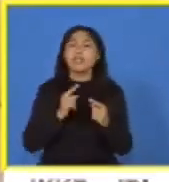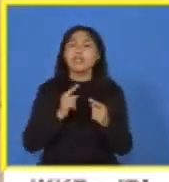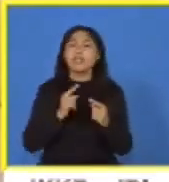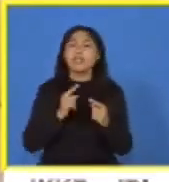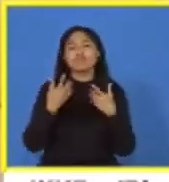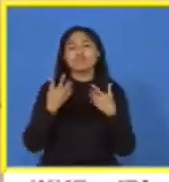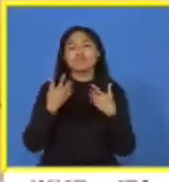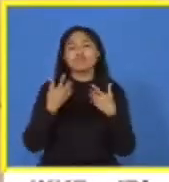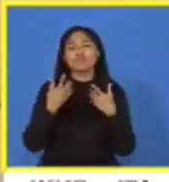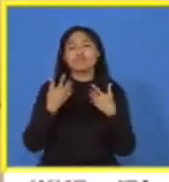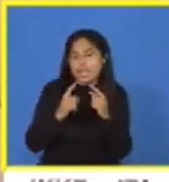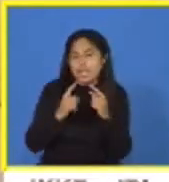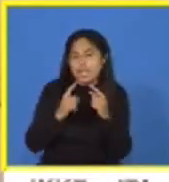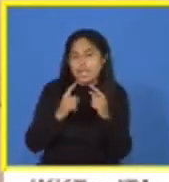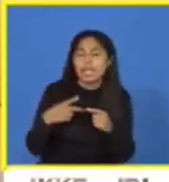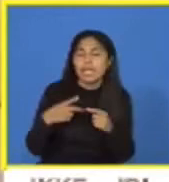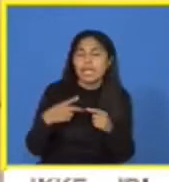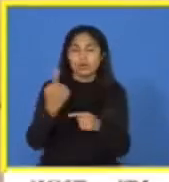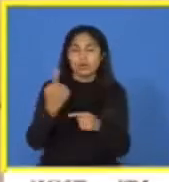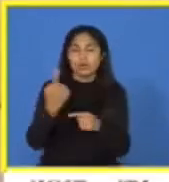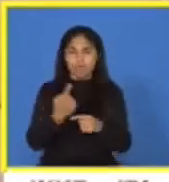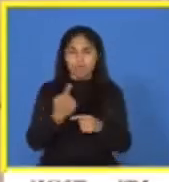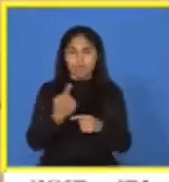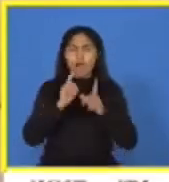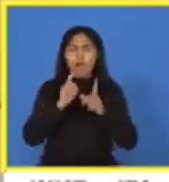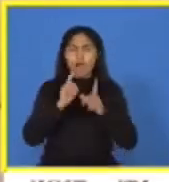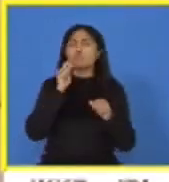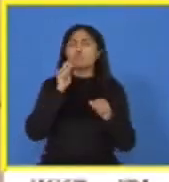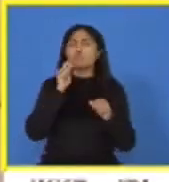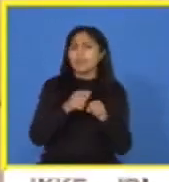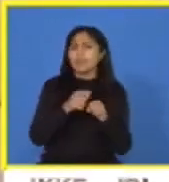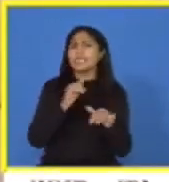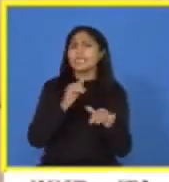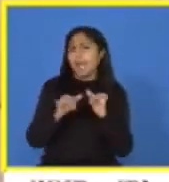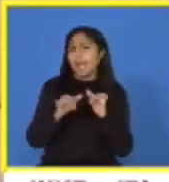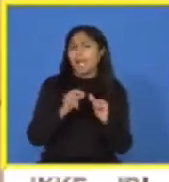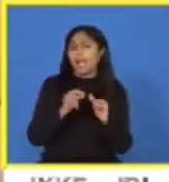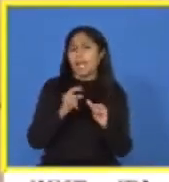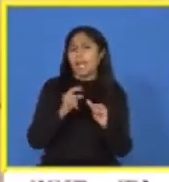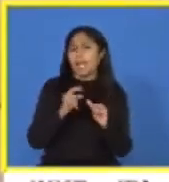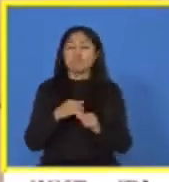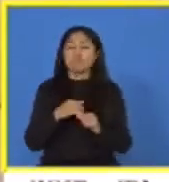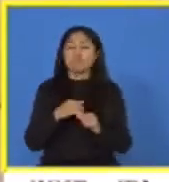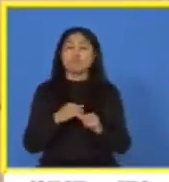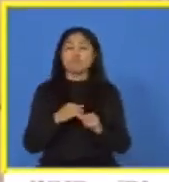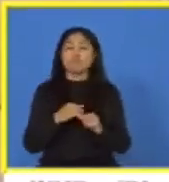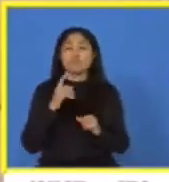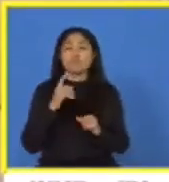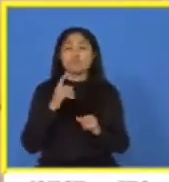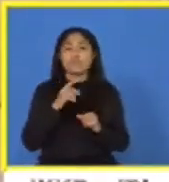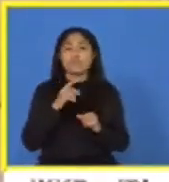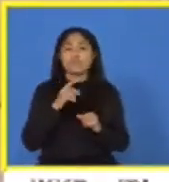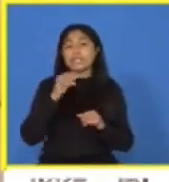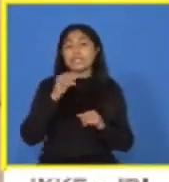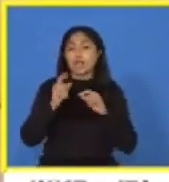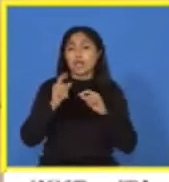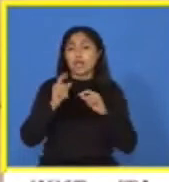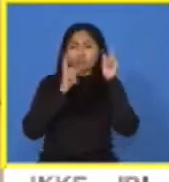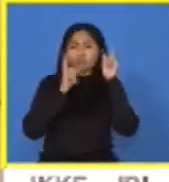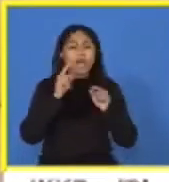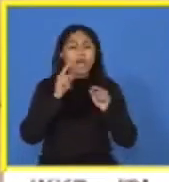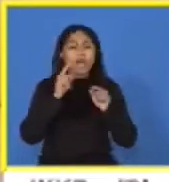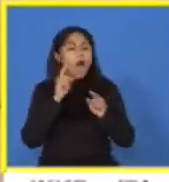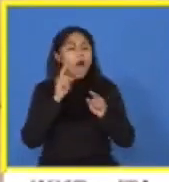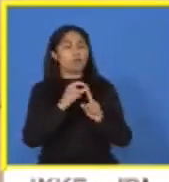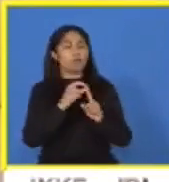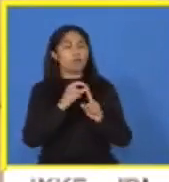sehingga kalau mereka melakukan kegiatan atau event, berarti protokol kesehatan